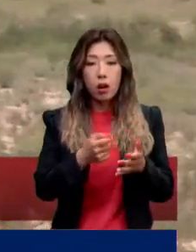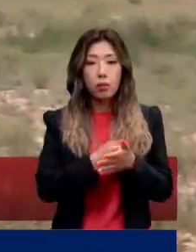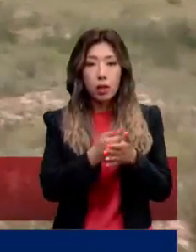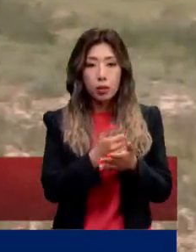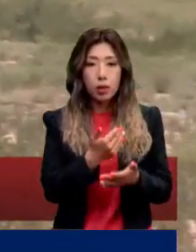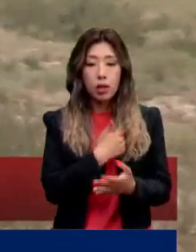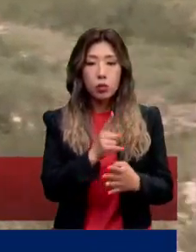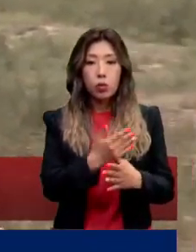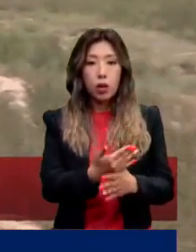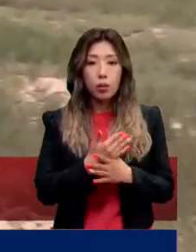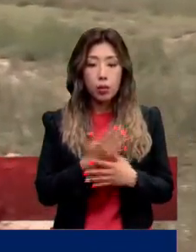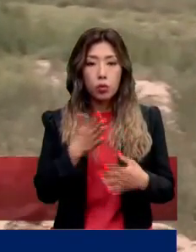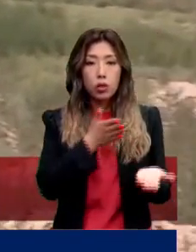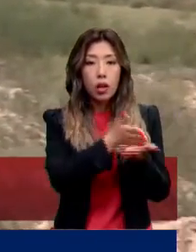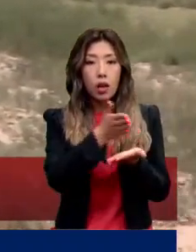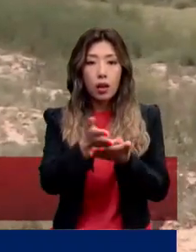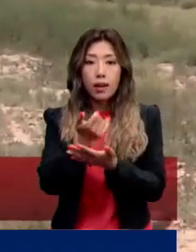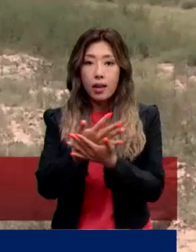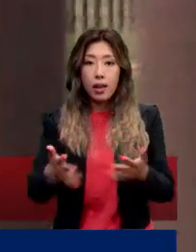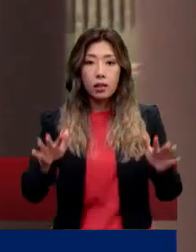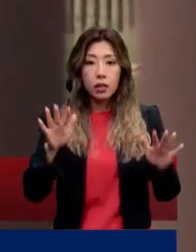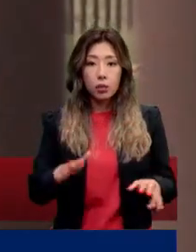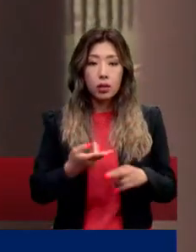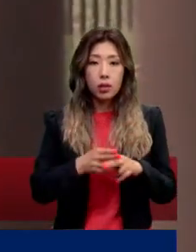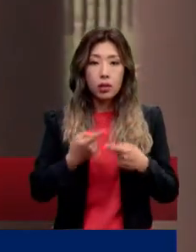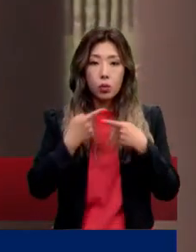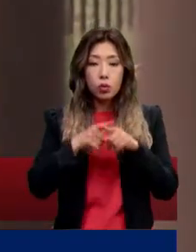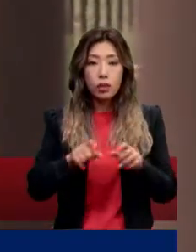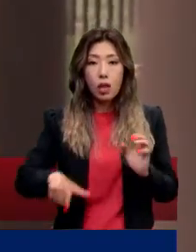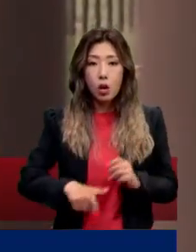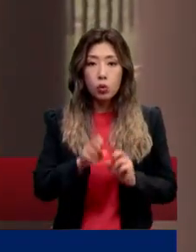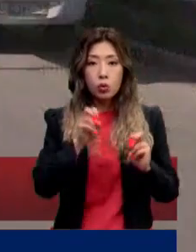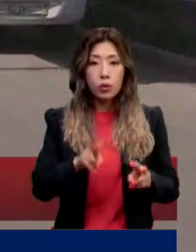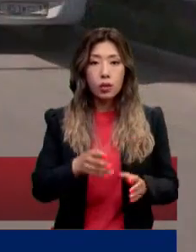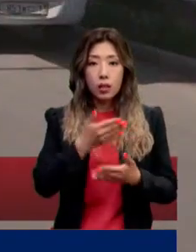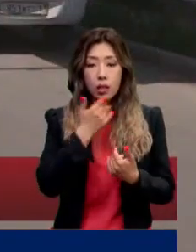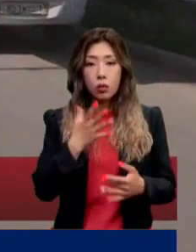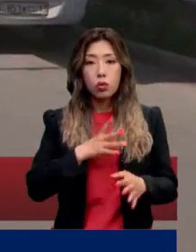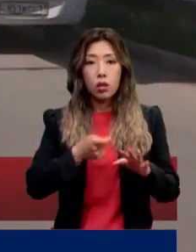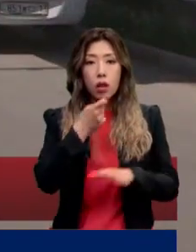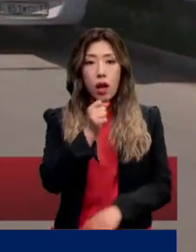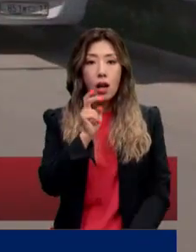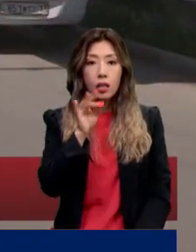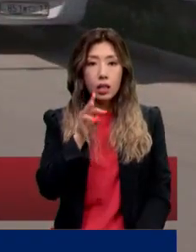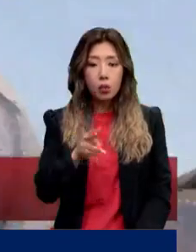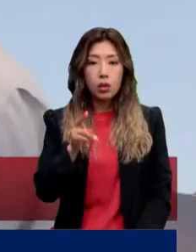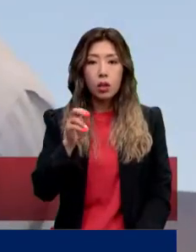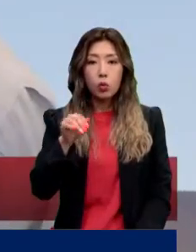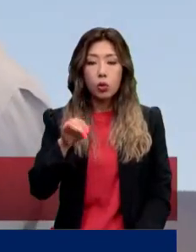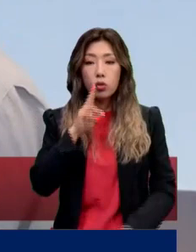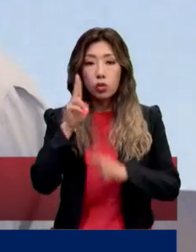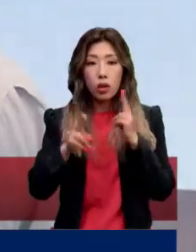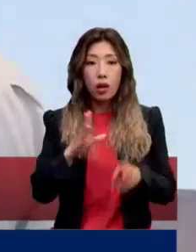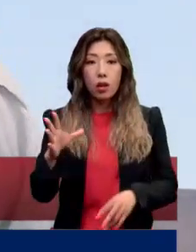время предприниматели кому только не обращались. На состояние индустриальной зоны Туркестан жаловались они и депутатам, и акиму. Градоначальника, говорят